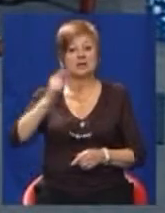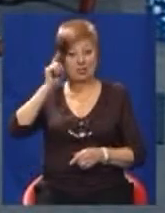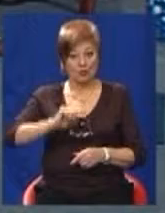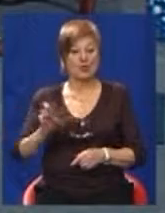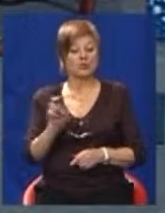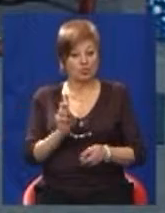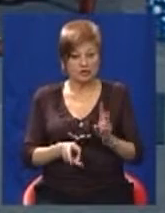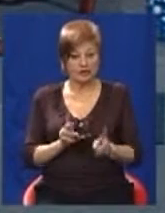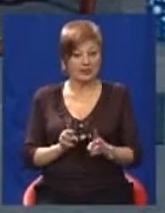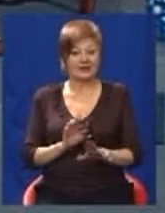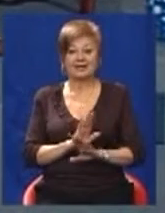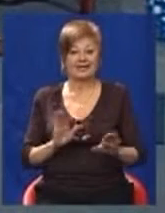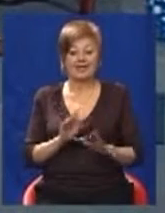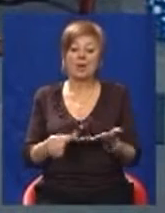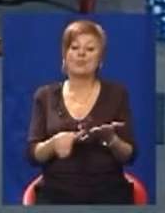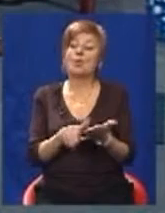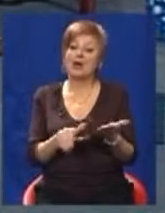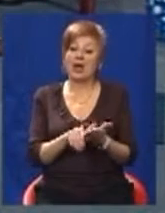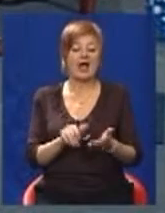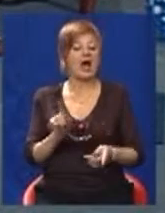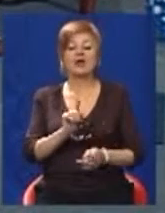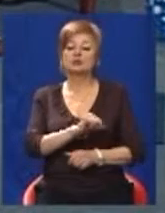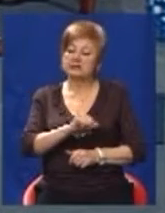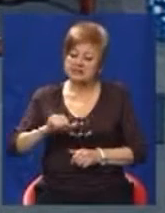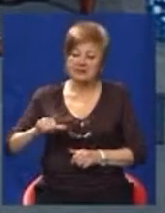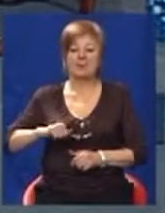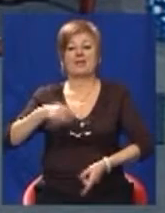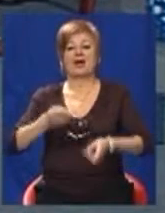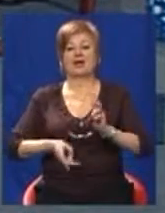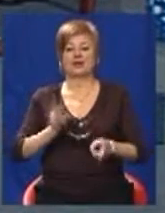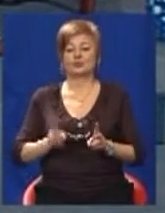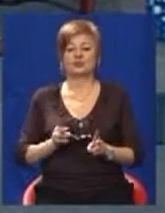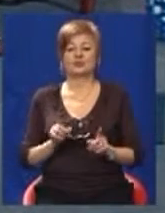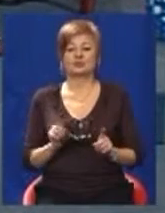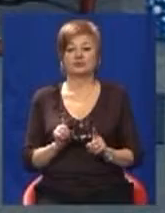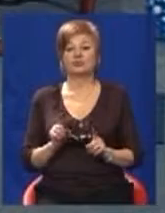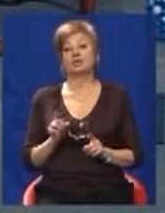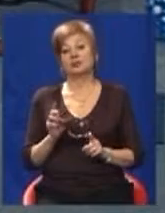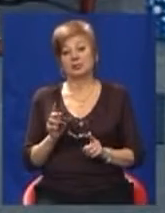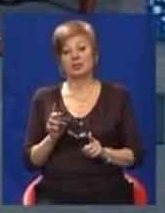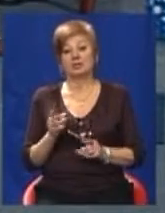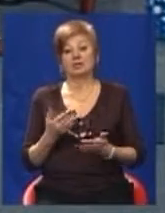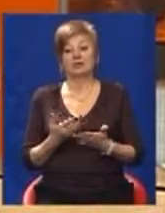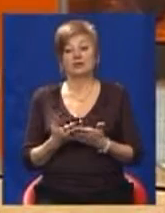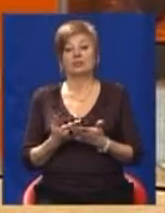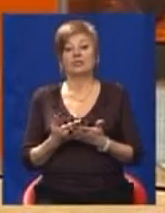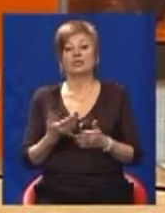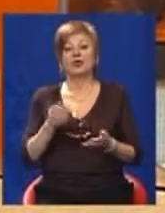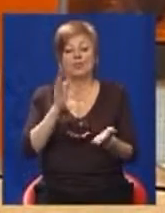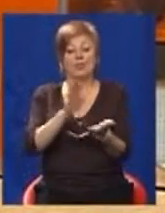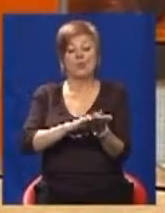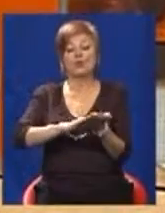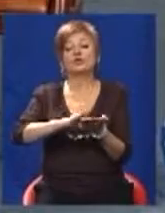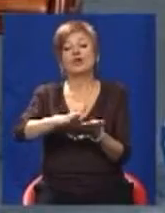готувати борщ? Ні, я тільки допомагаю. А що ти сама вмієш готувати? Котрі страви? Ну, не страва, просто бутерброд,